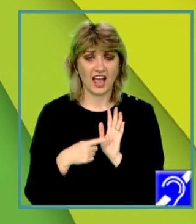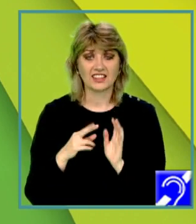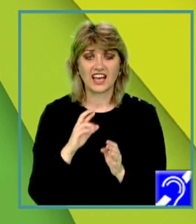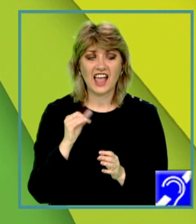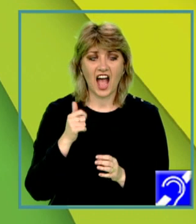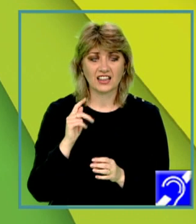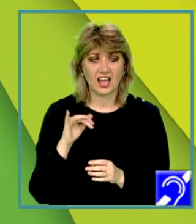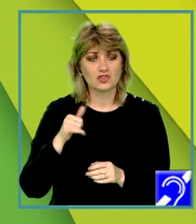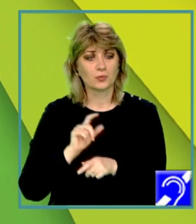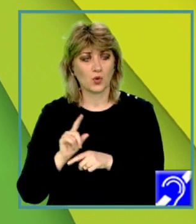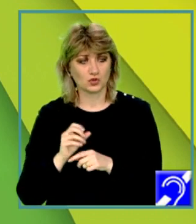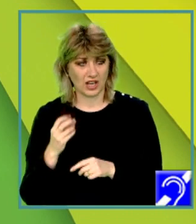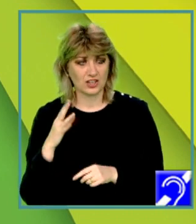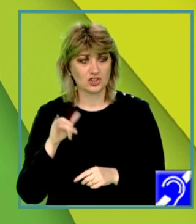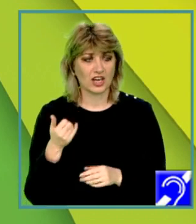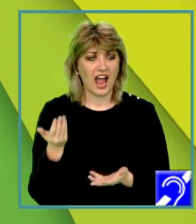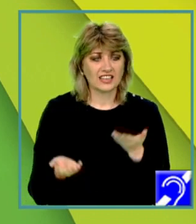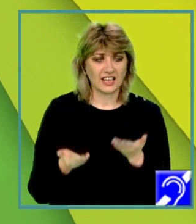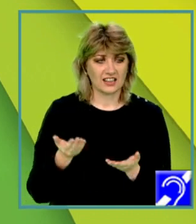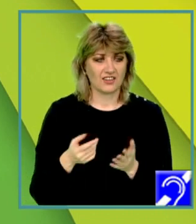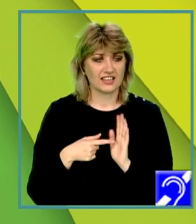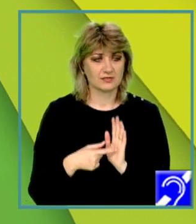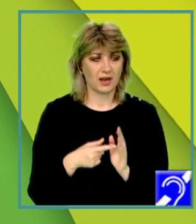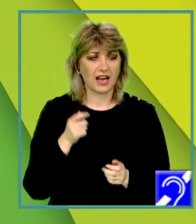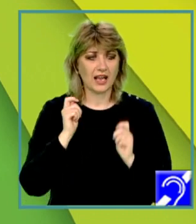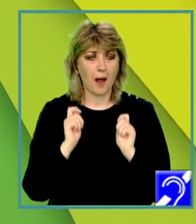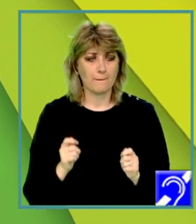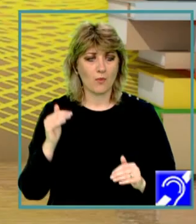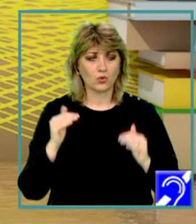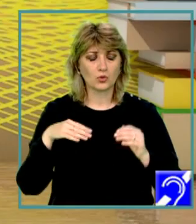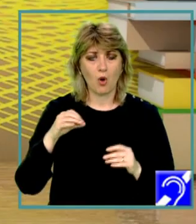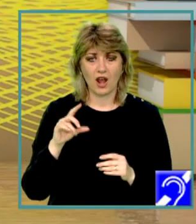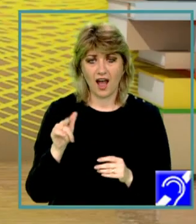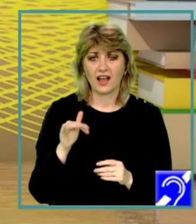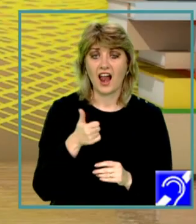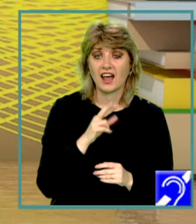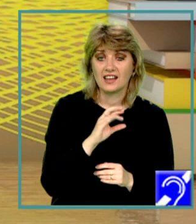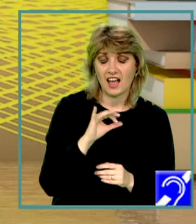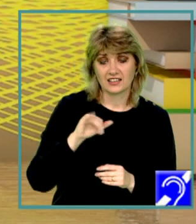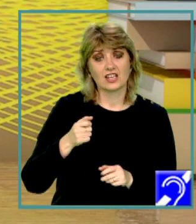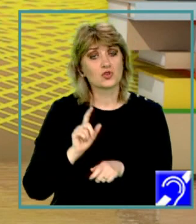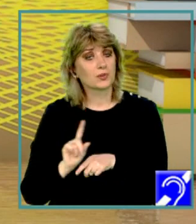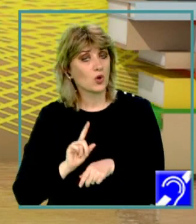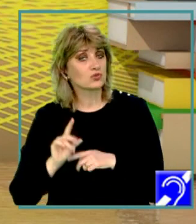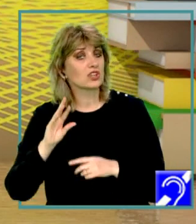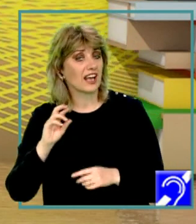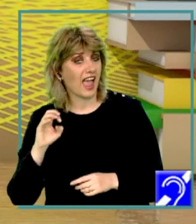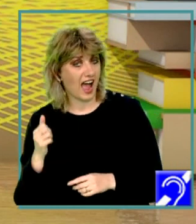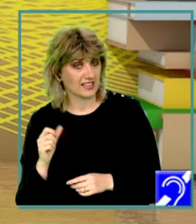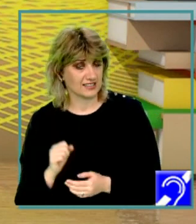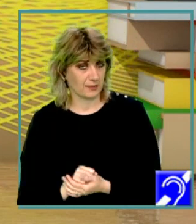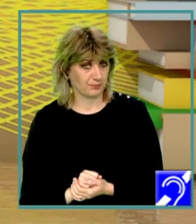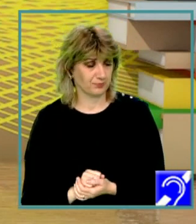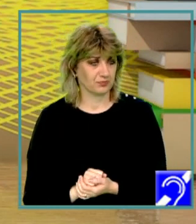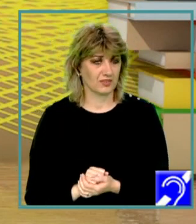care exprimă raportul molar a reactanților și al produselor de reacție am observat din reacția prezentate